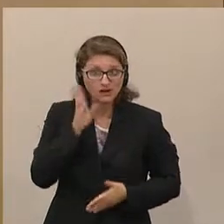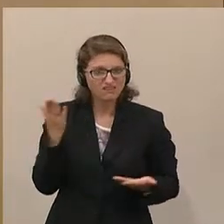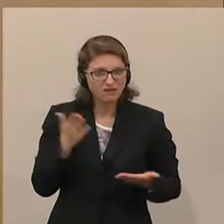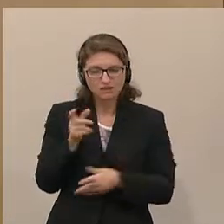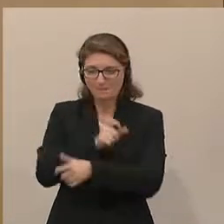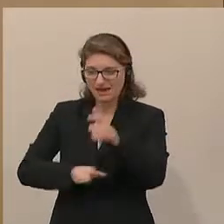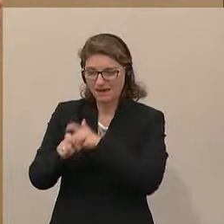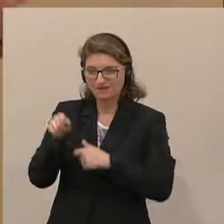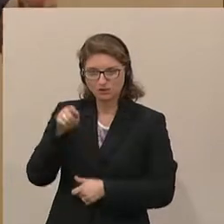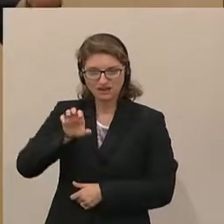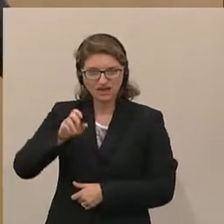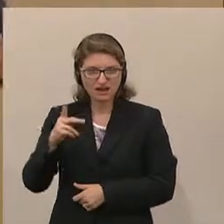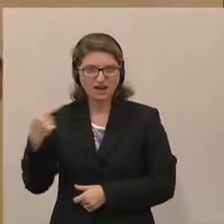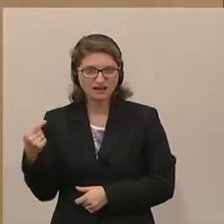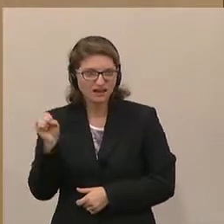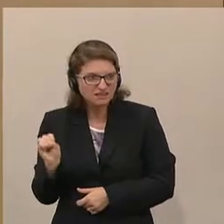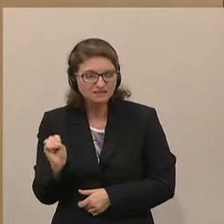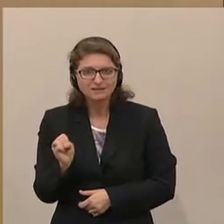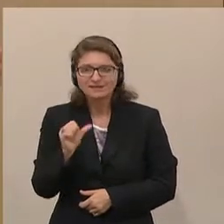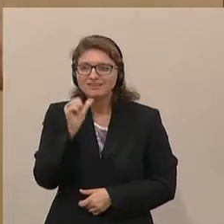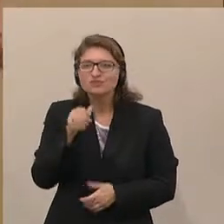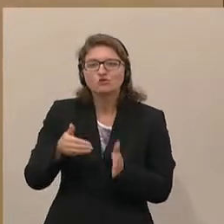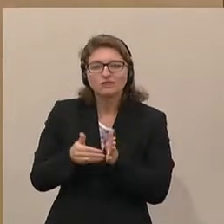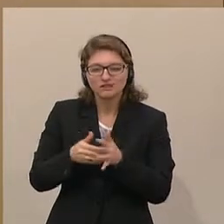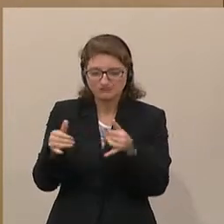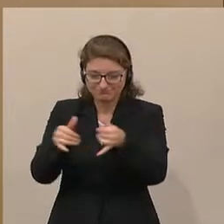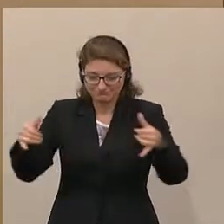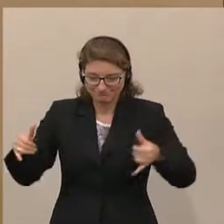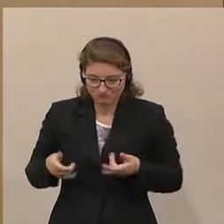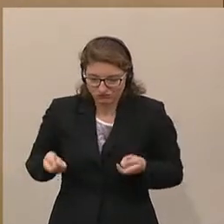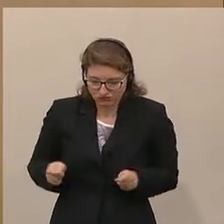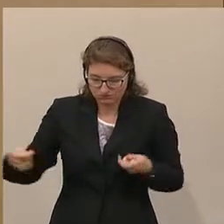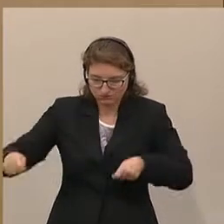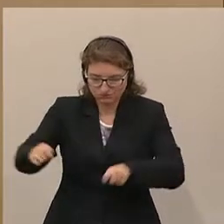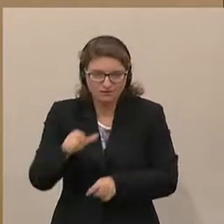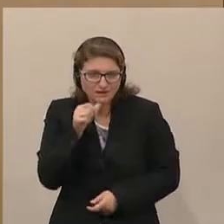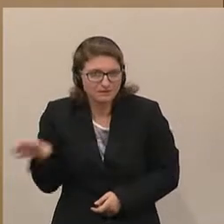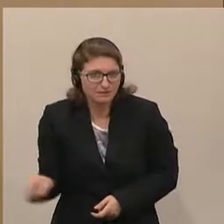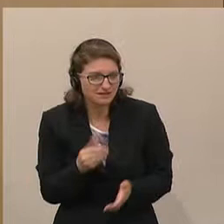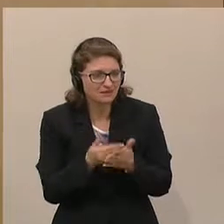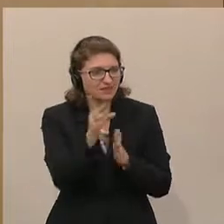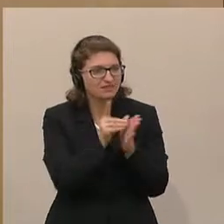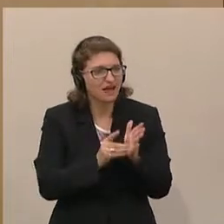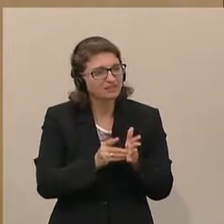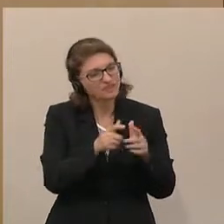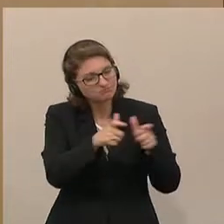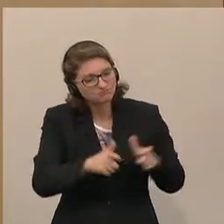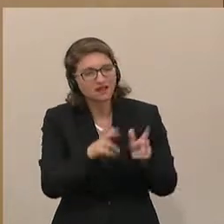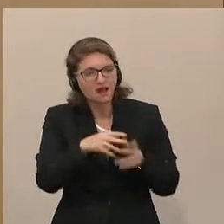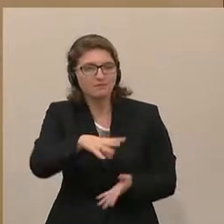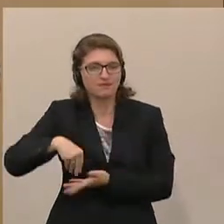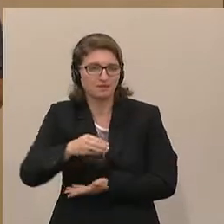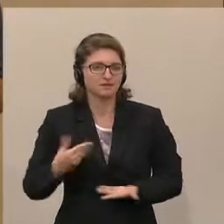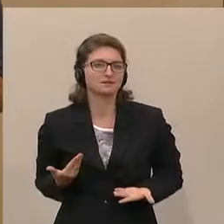EKS nicht einmal die notwendigen Behältnisse mitgehabt, um die Datenträger abtransportieren zu können. Was